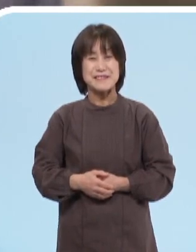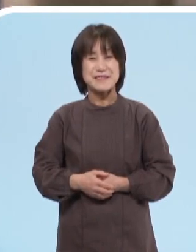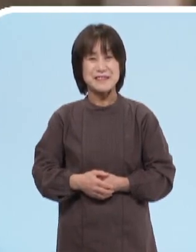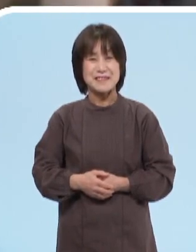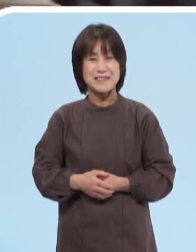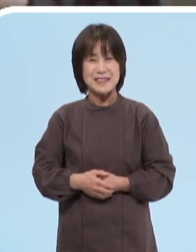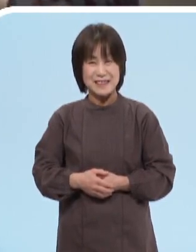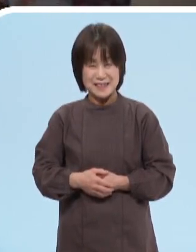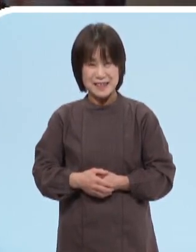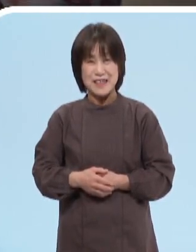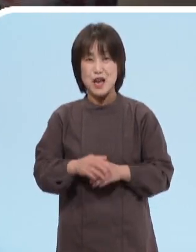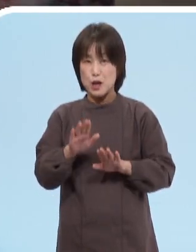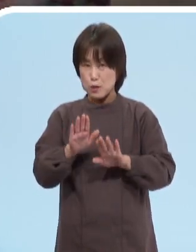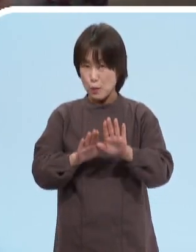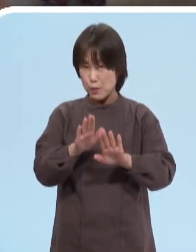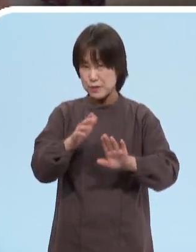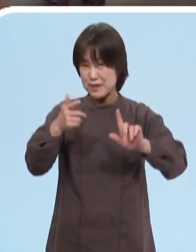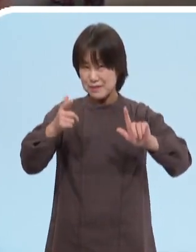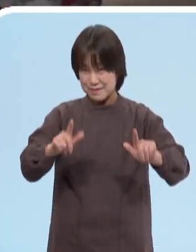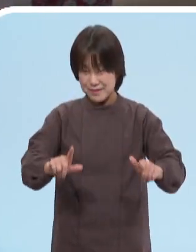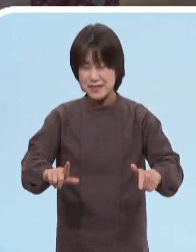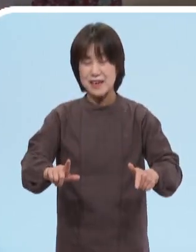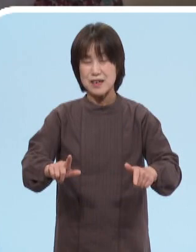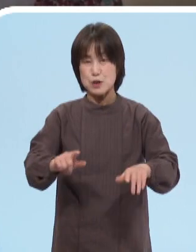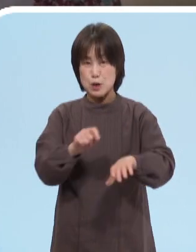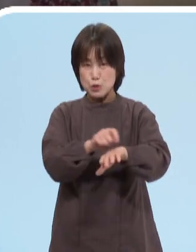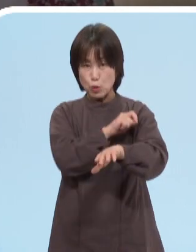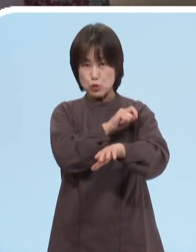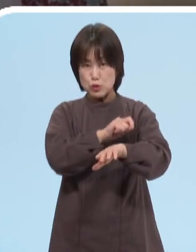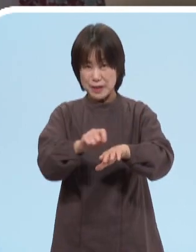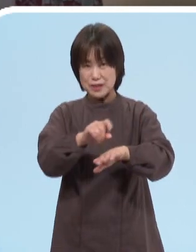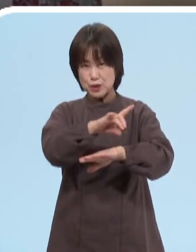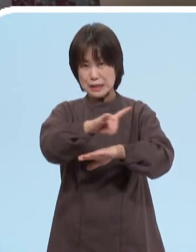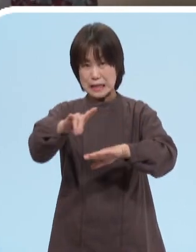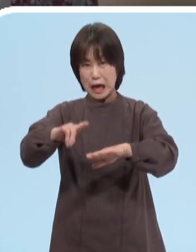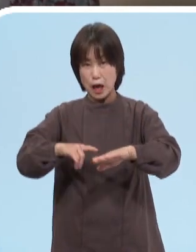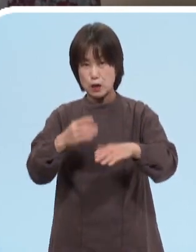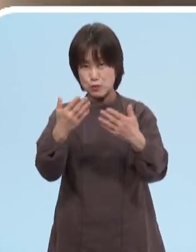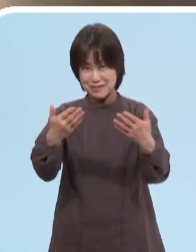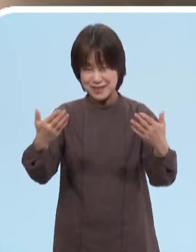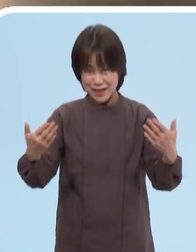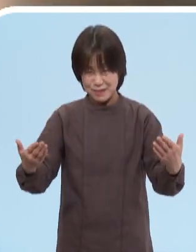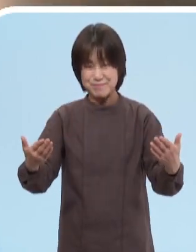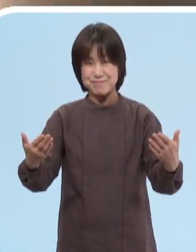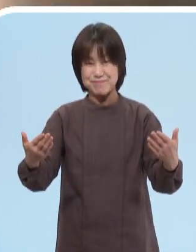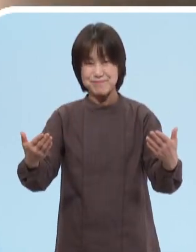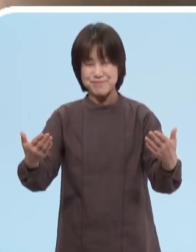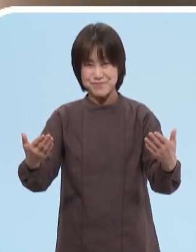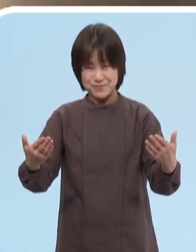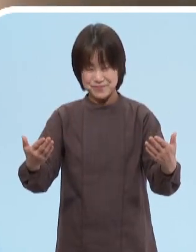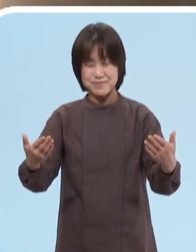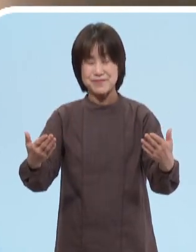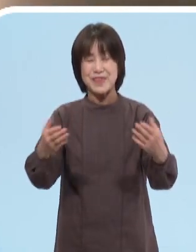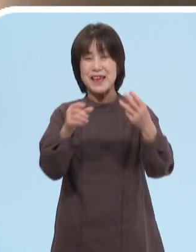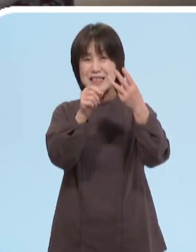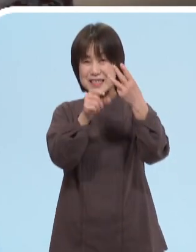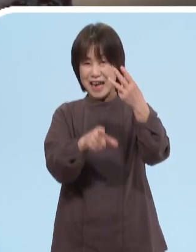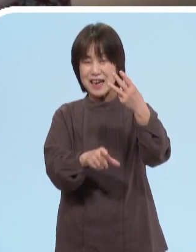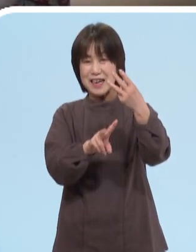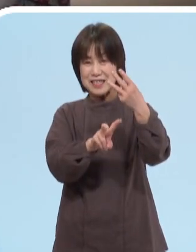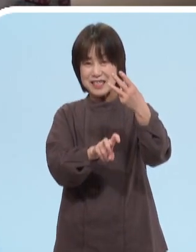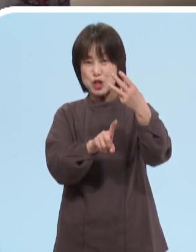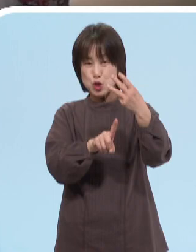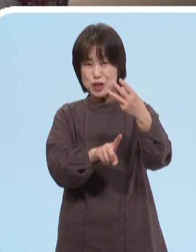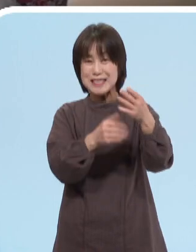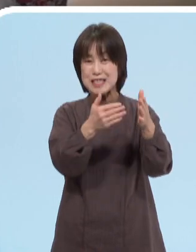あ、今まで見てきた雰囲気とは違います。特別企画展ということで、 は い、 特別企画展、絵空ごとの楽しみ、今